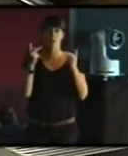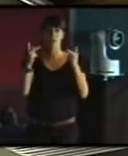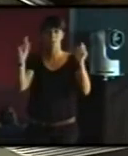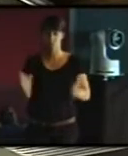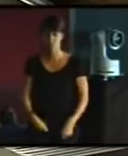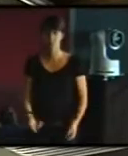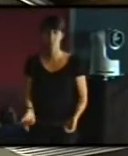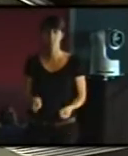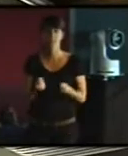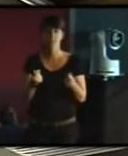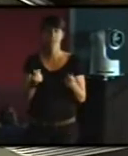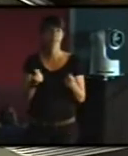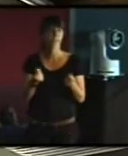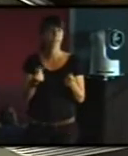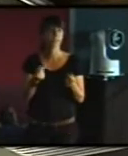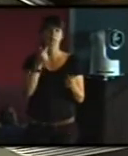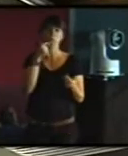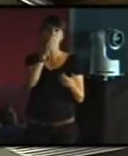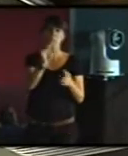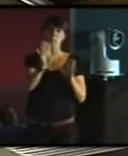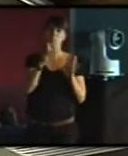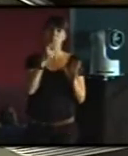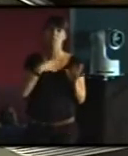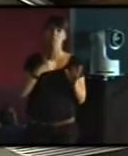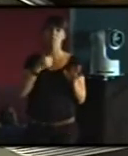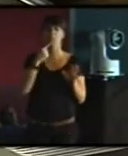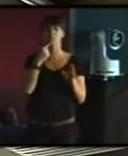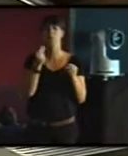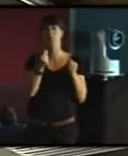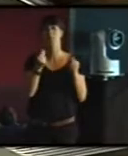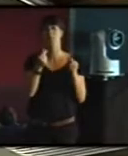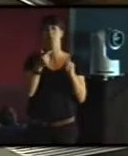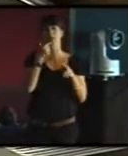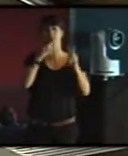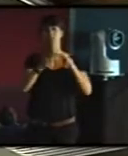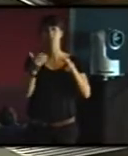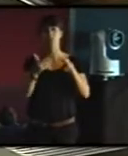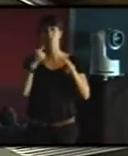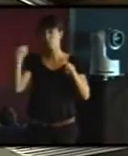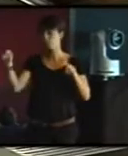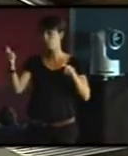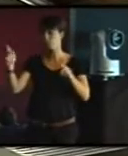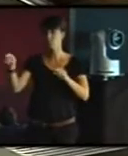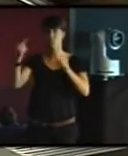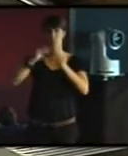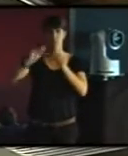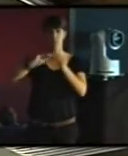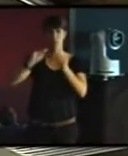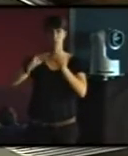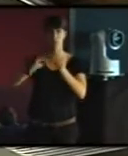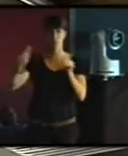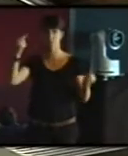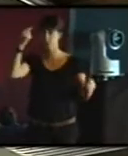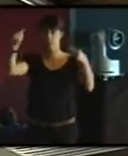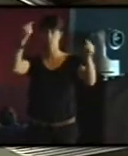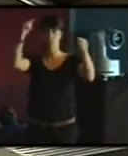dévalorisante ouais. Non, c'est pas ça. Inflationnaire. Ah, hein? Inflationniste. Parce que je pense pas que ça ajoute à la valeur de la